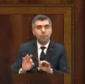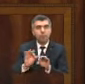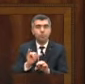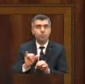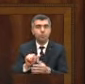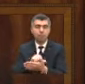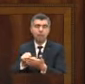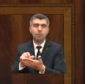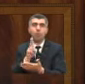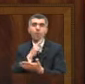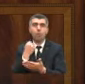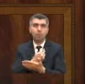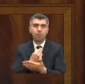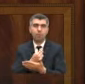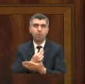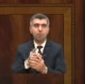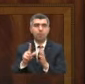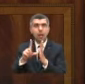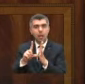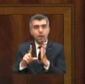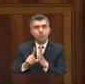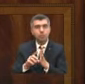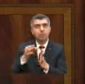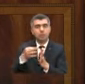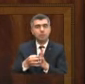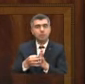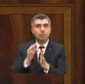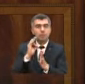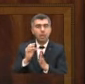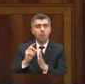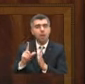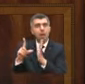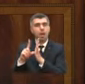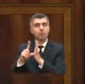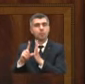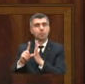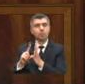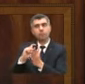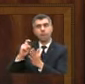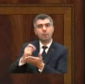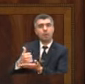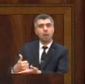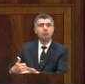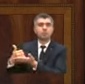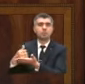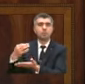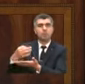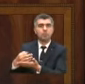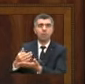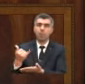الدوله غيتخلص. هذا الى صدر بقانون يصبح حقا للمواطن كيشدوا بكرم